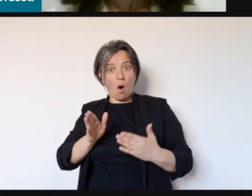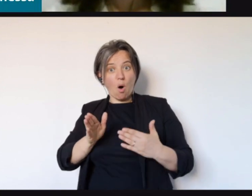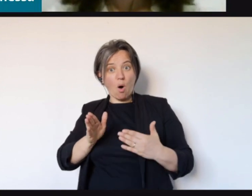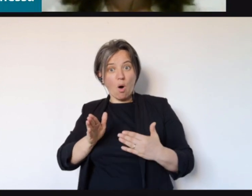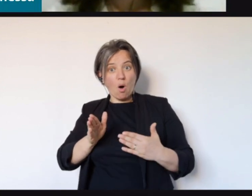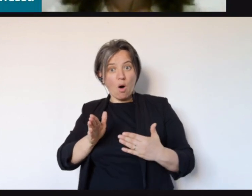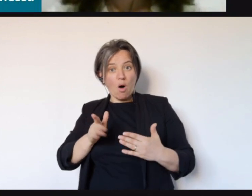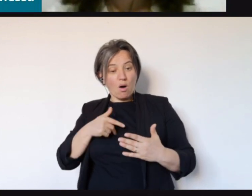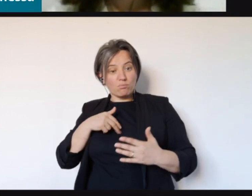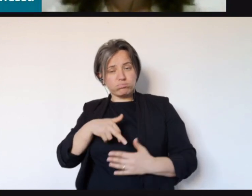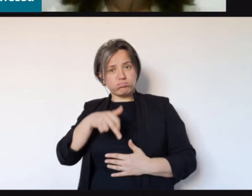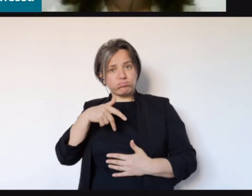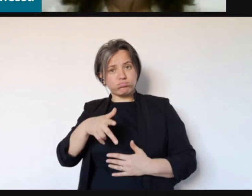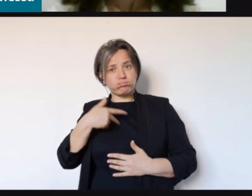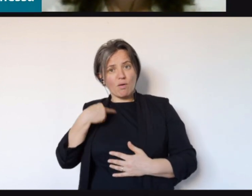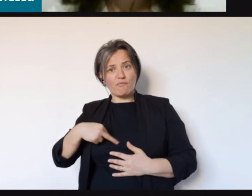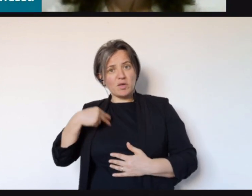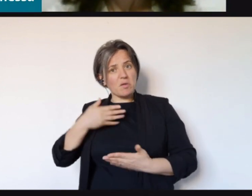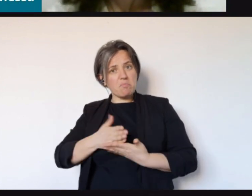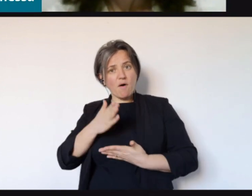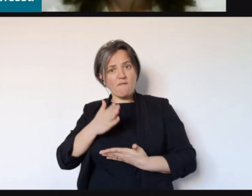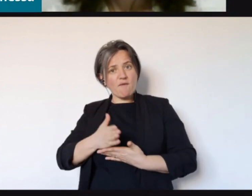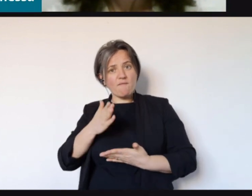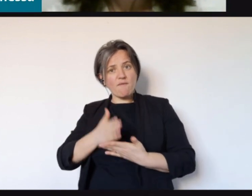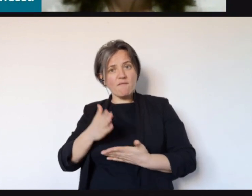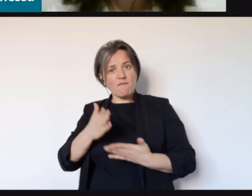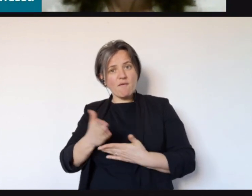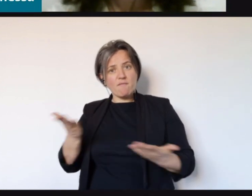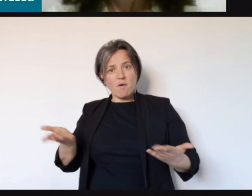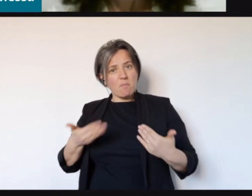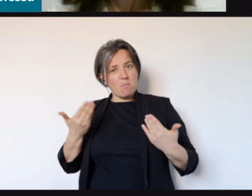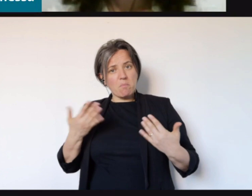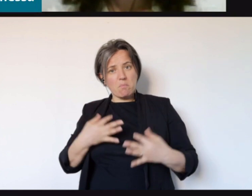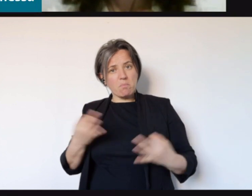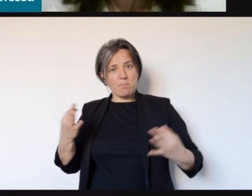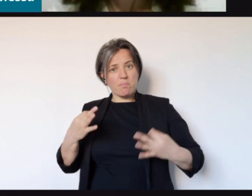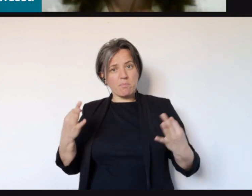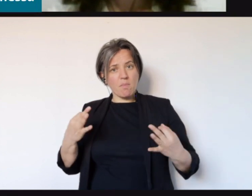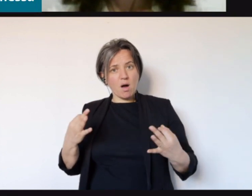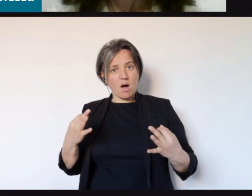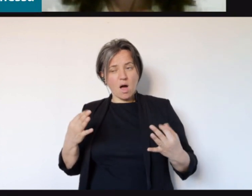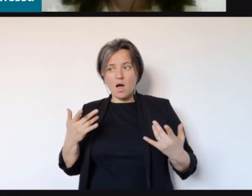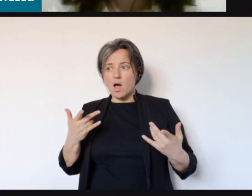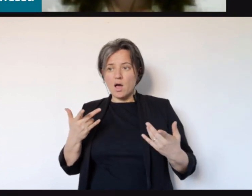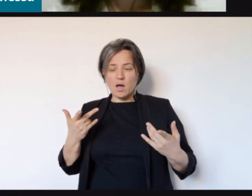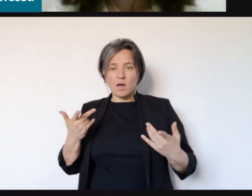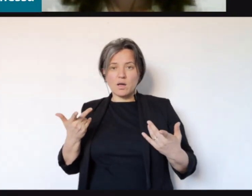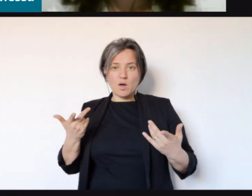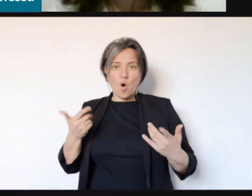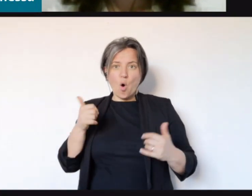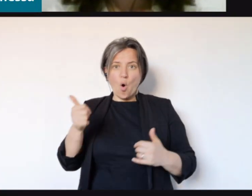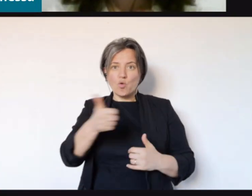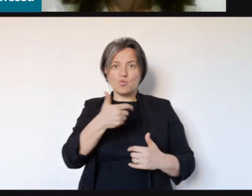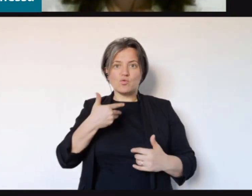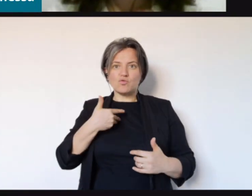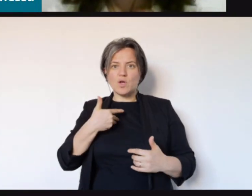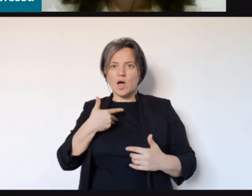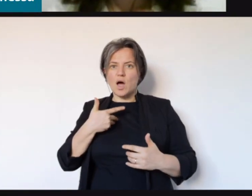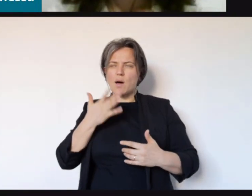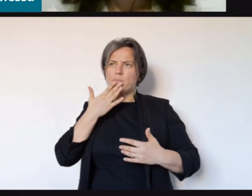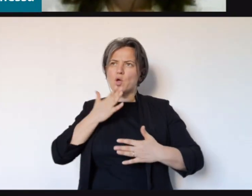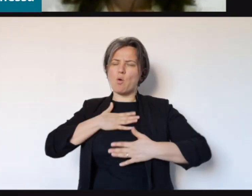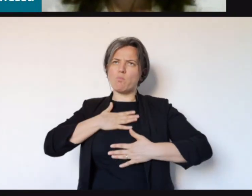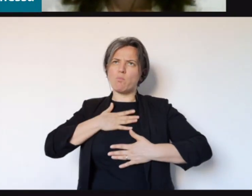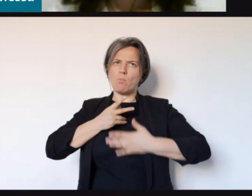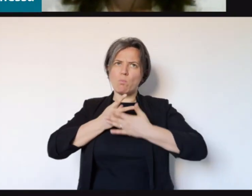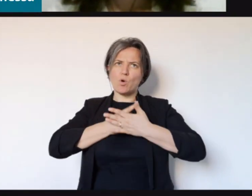riuscire ad avere le opportunità per costruire il proprio progetto di vita,